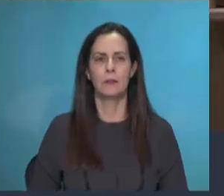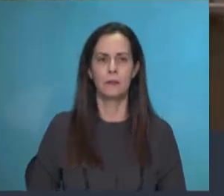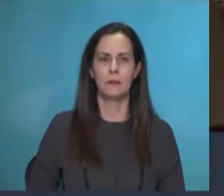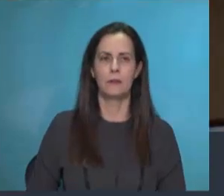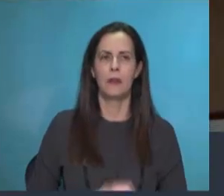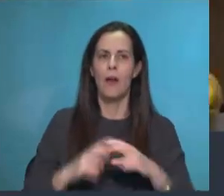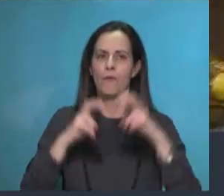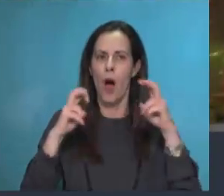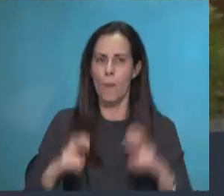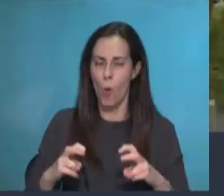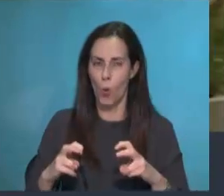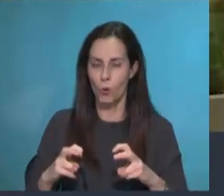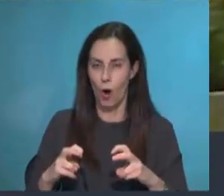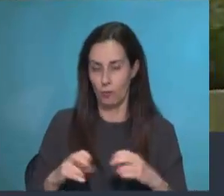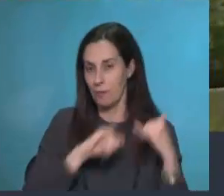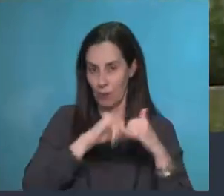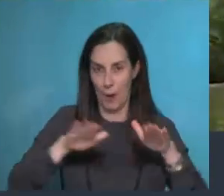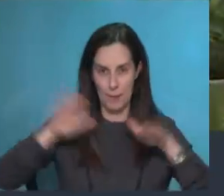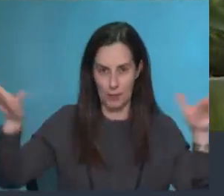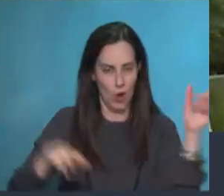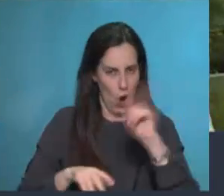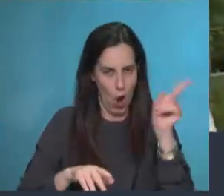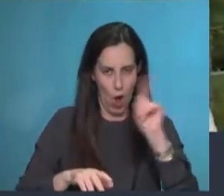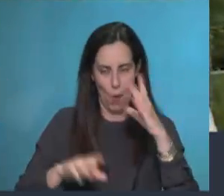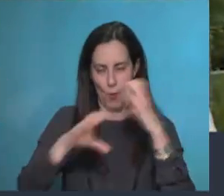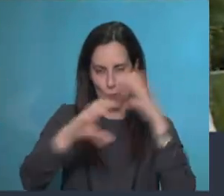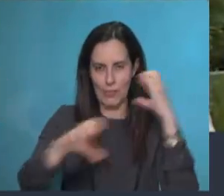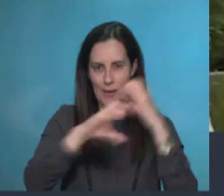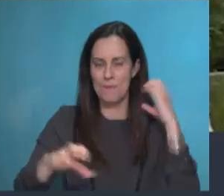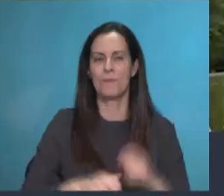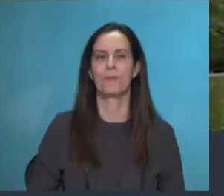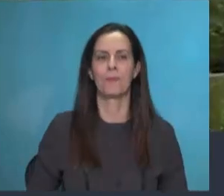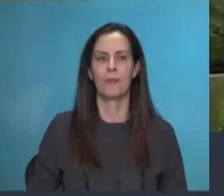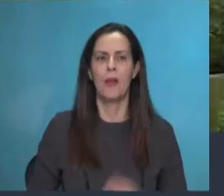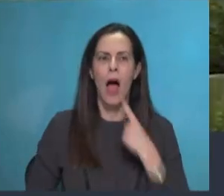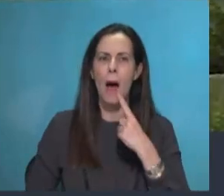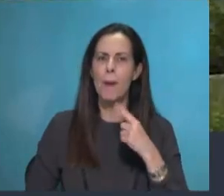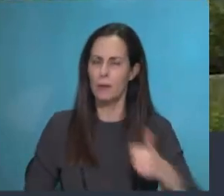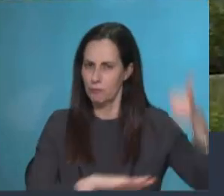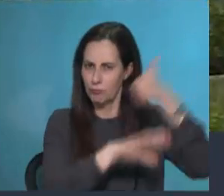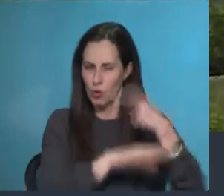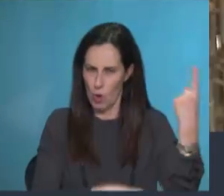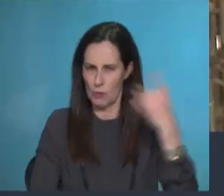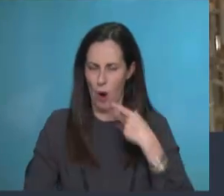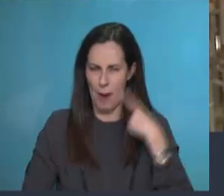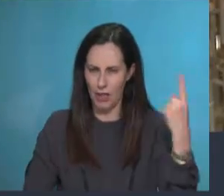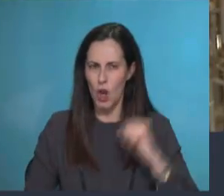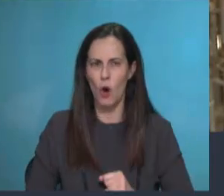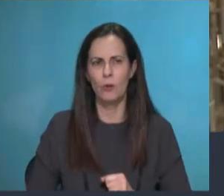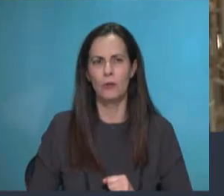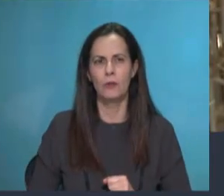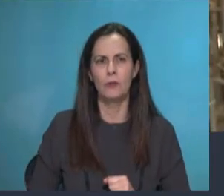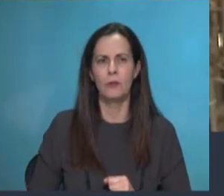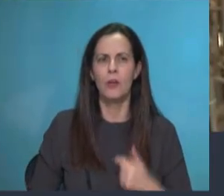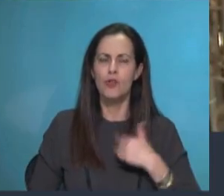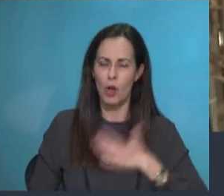עמותות מביאות אותם בטיסות ולא באוטובוסים. אמרתי למעסיק שלי, שהוא בעצמו ישראלי,